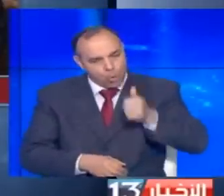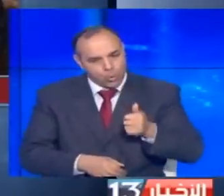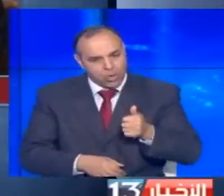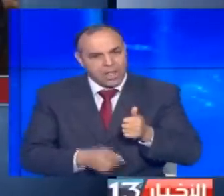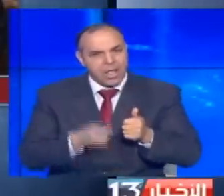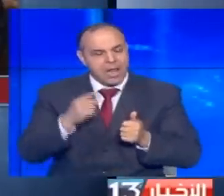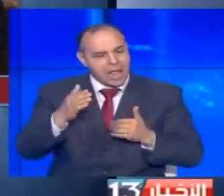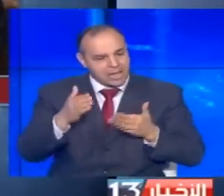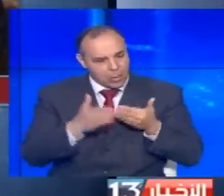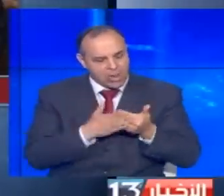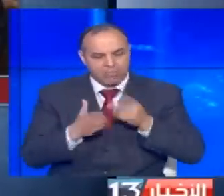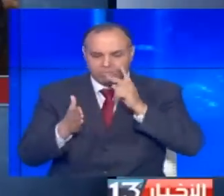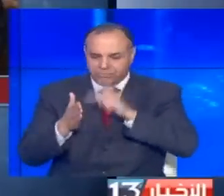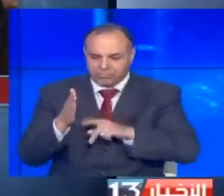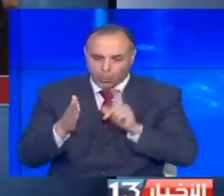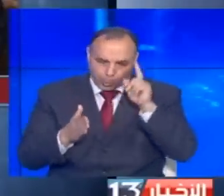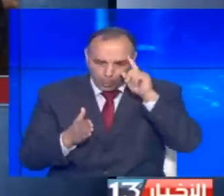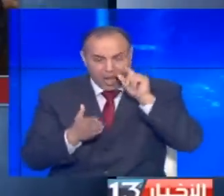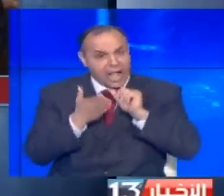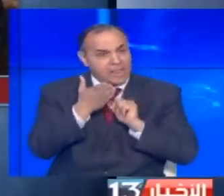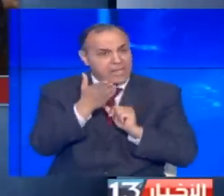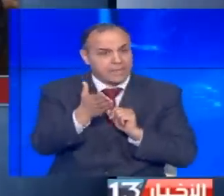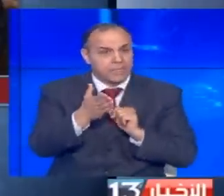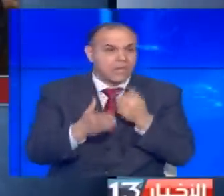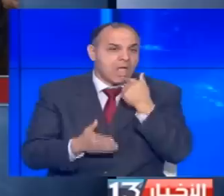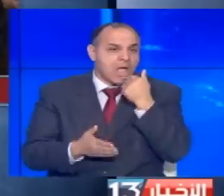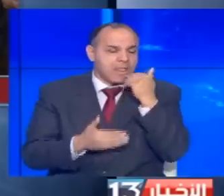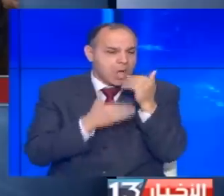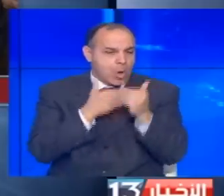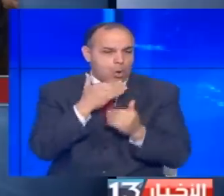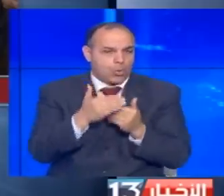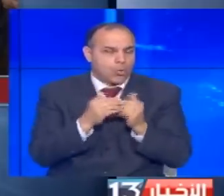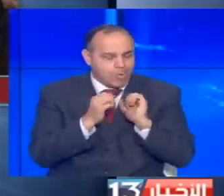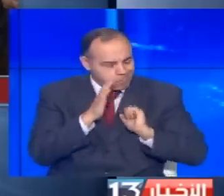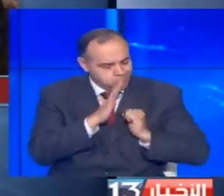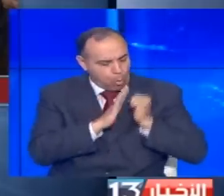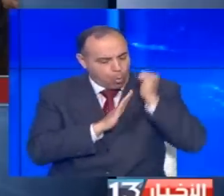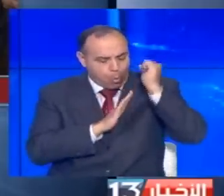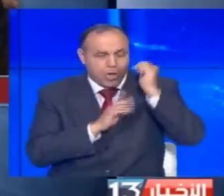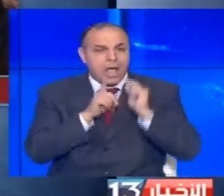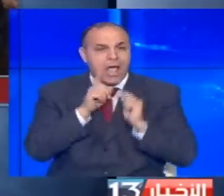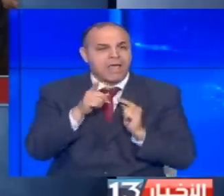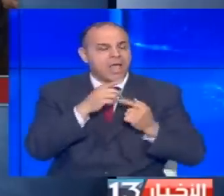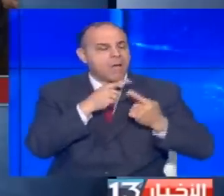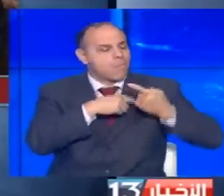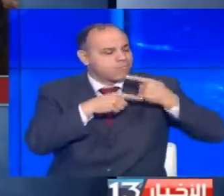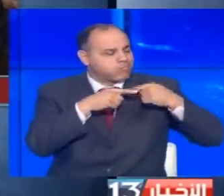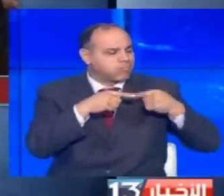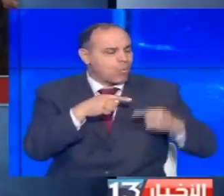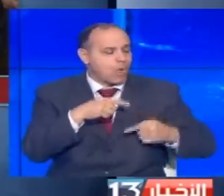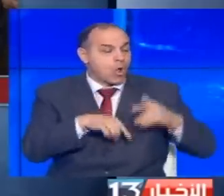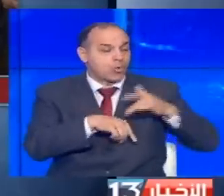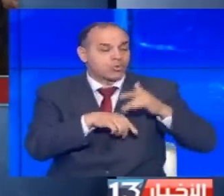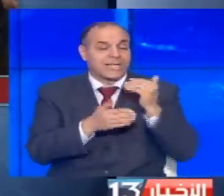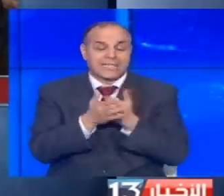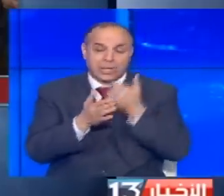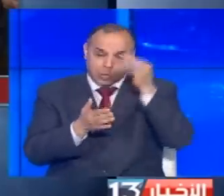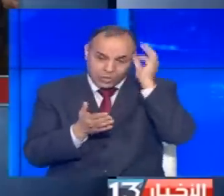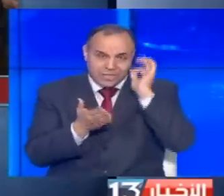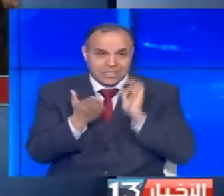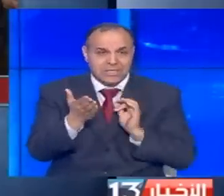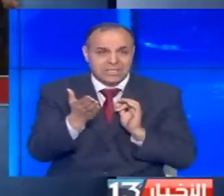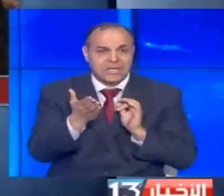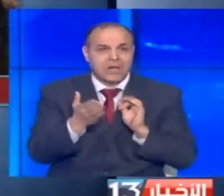رغم التوصل لاتفاق بشان ه هو خطوه تصعيديه ستكون لها نتائج وخيمه على الاقتصاد الوطني